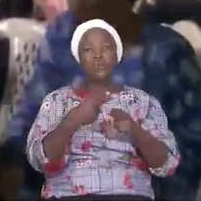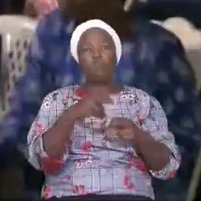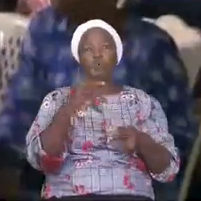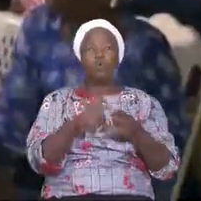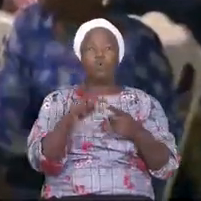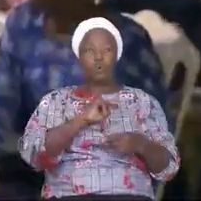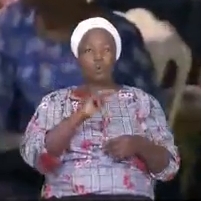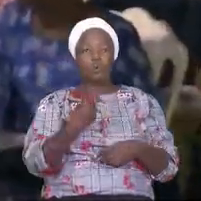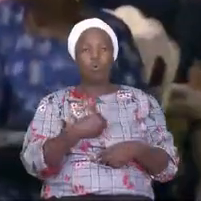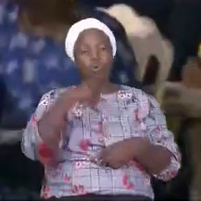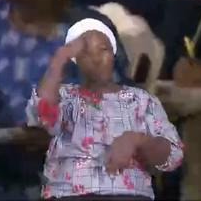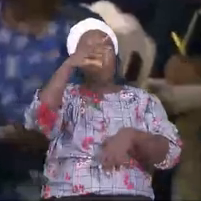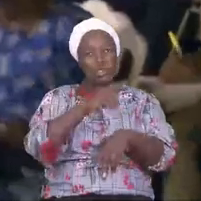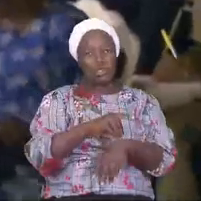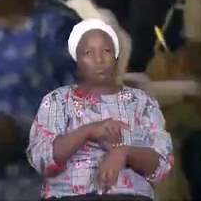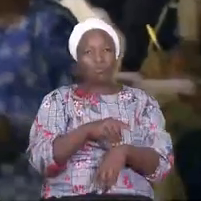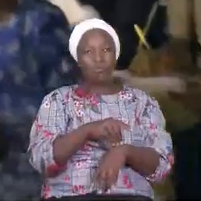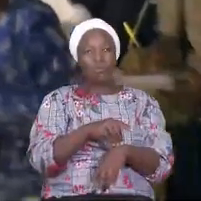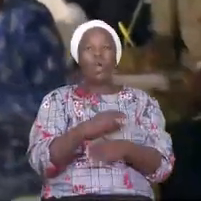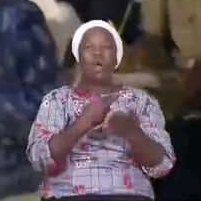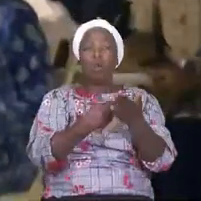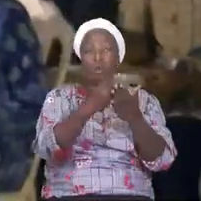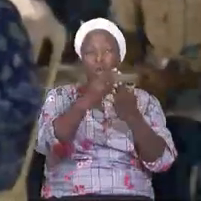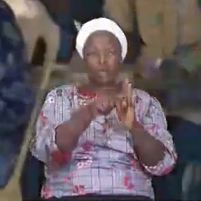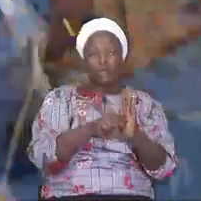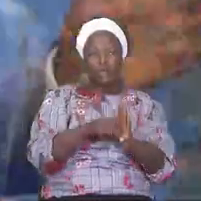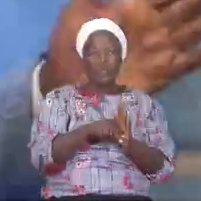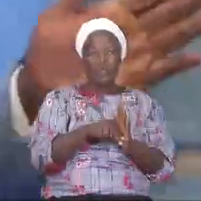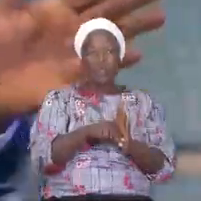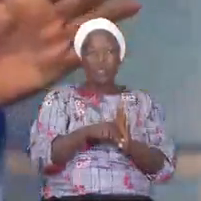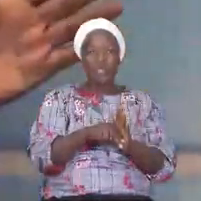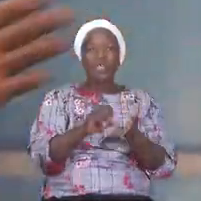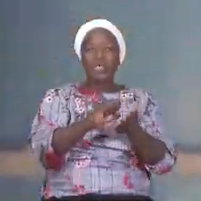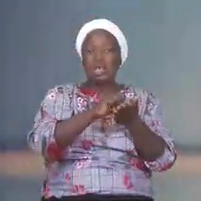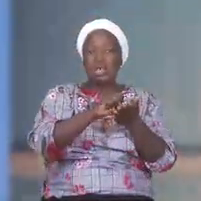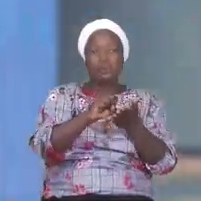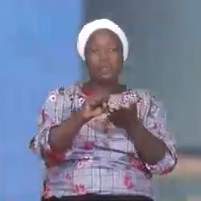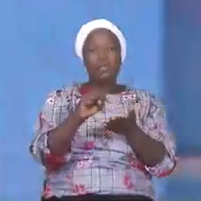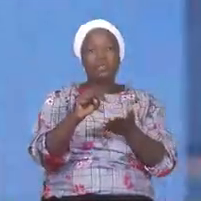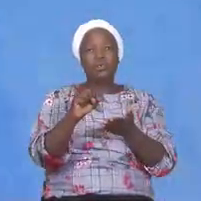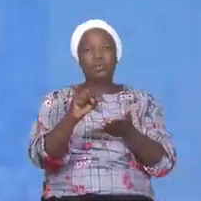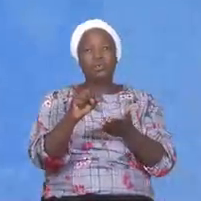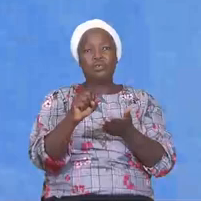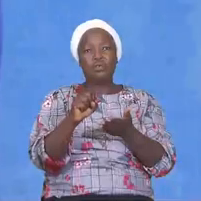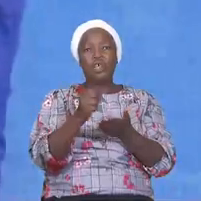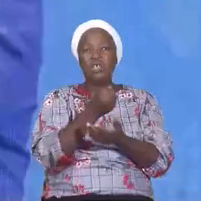lequel, de par Dieu, a été fait pour nous sagesse, justice,